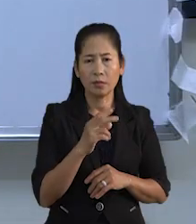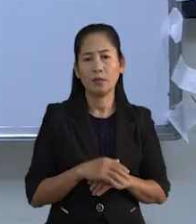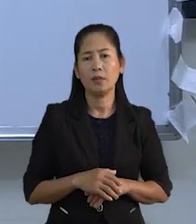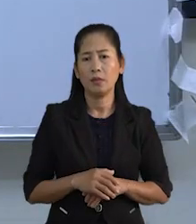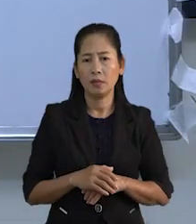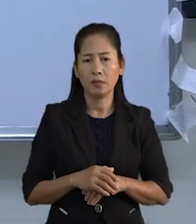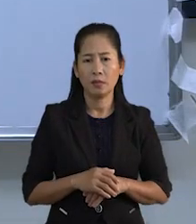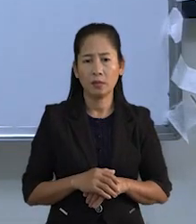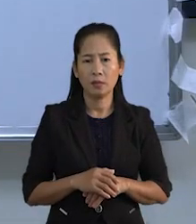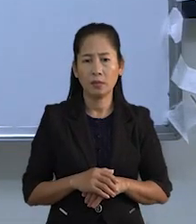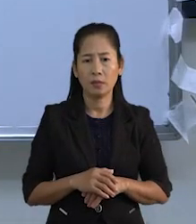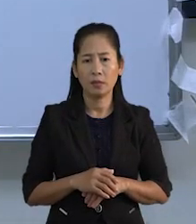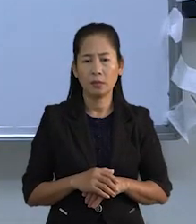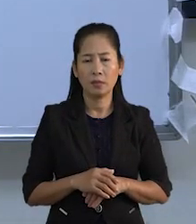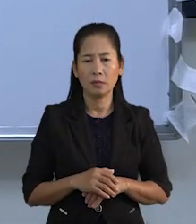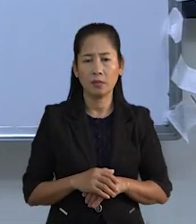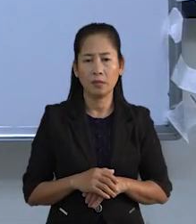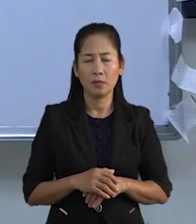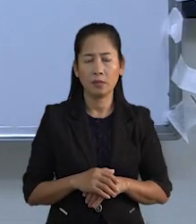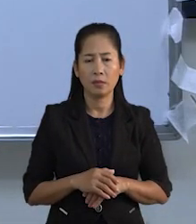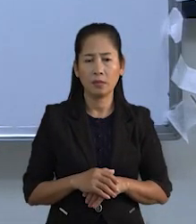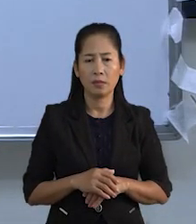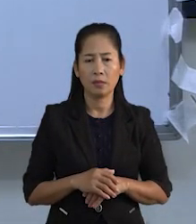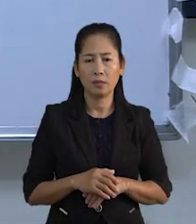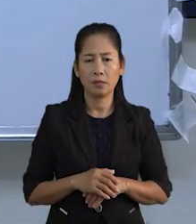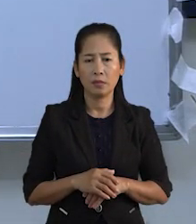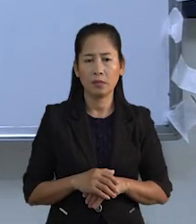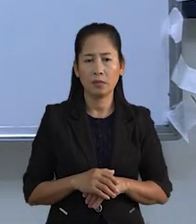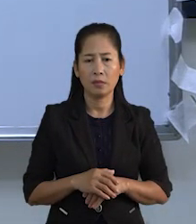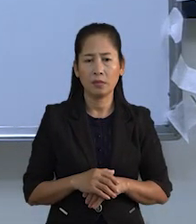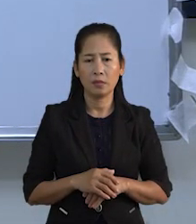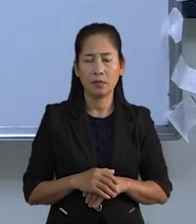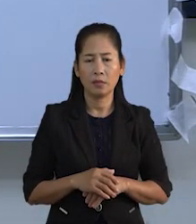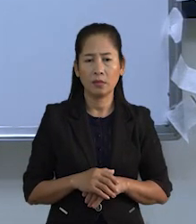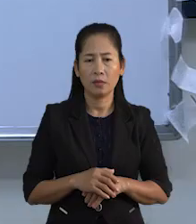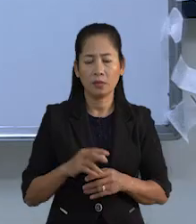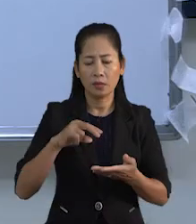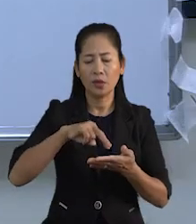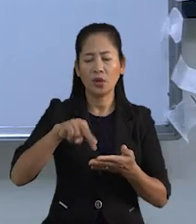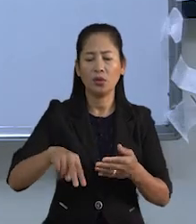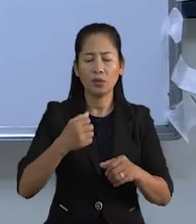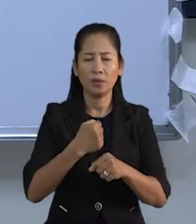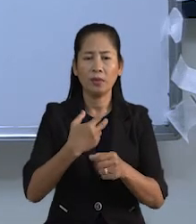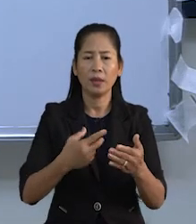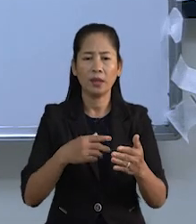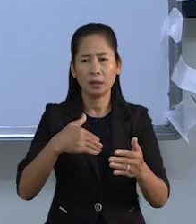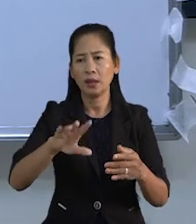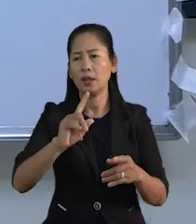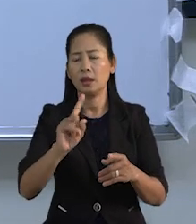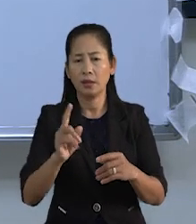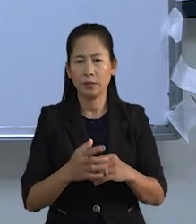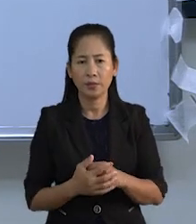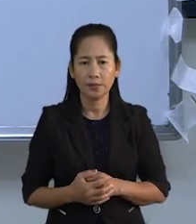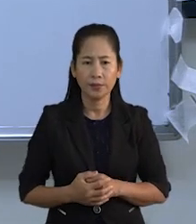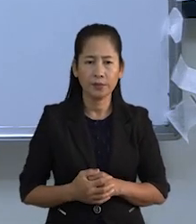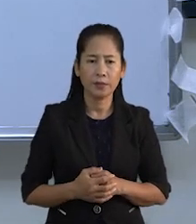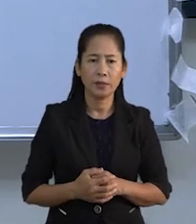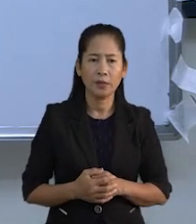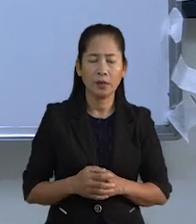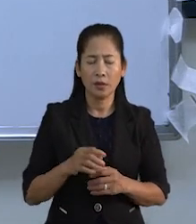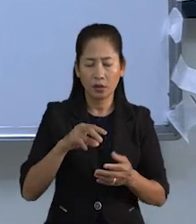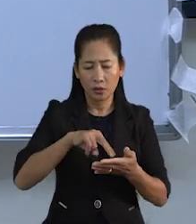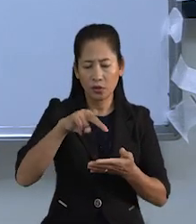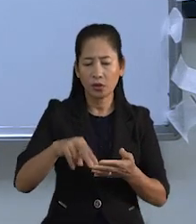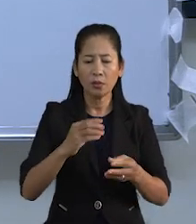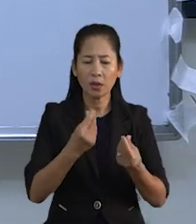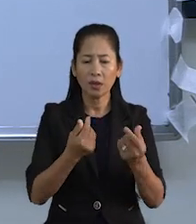កូនញាស់មេមាន់នាំកូនចុះមកដីតើចុះមកធ្វើអីចុះទៅឯណាអញ្ចឹងហ៎កូនបាទនាំកូនចុះម